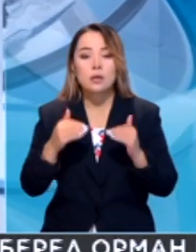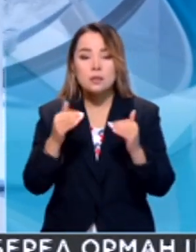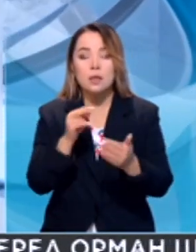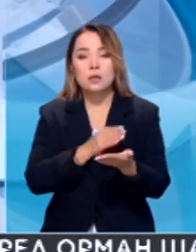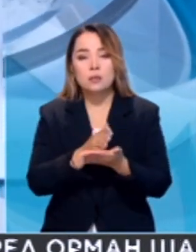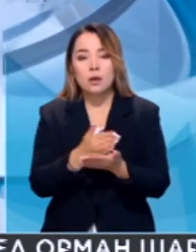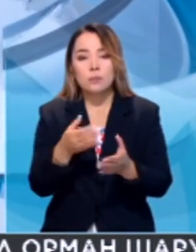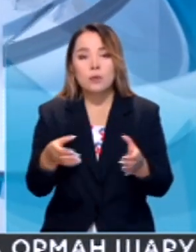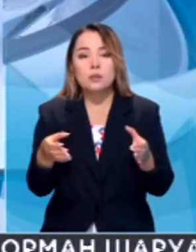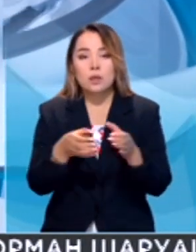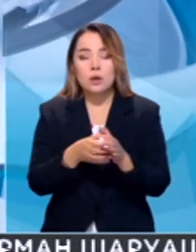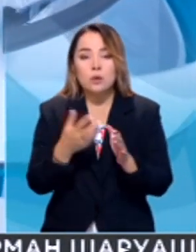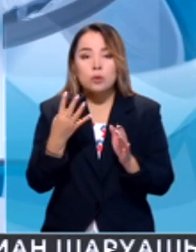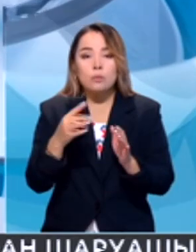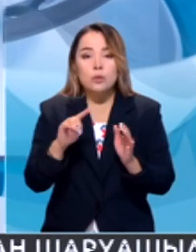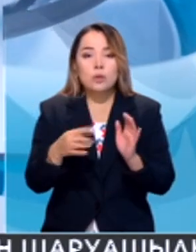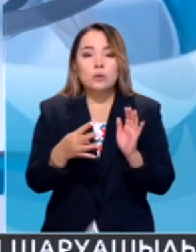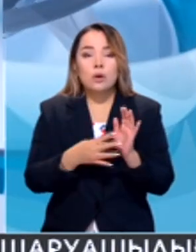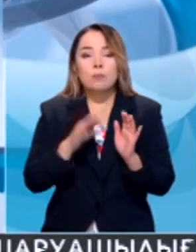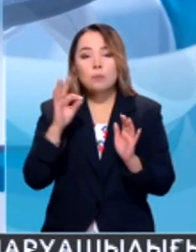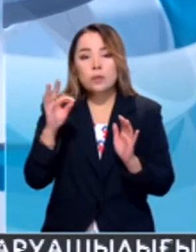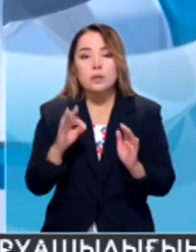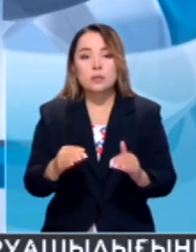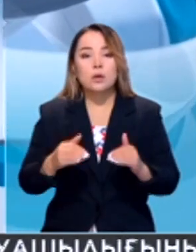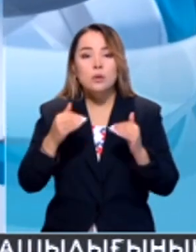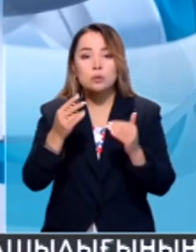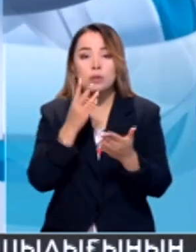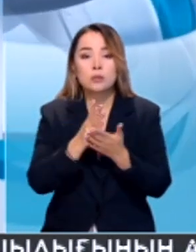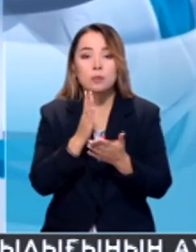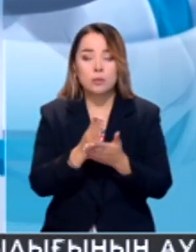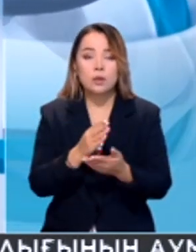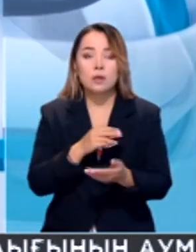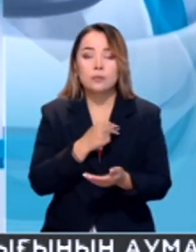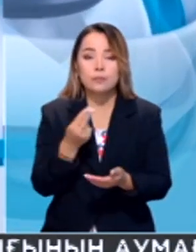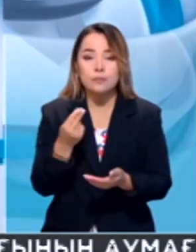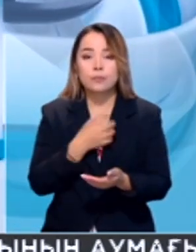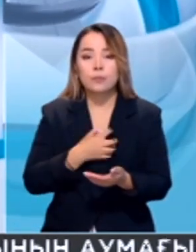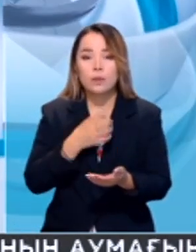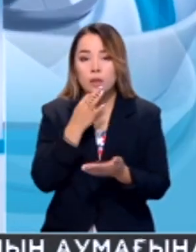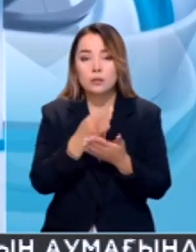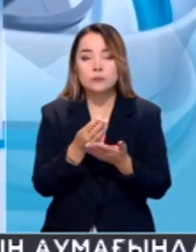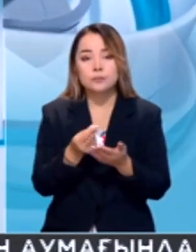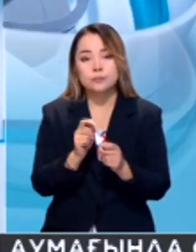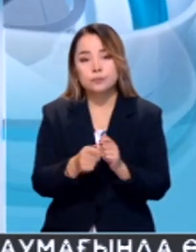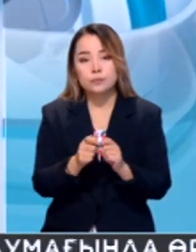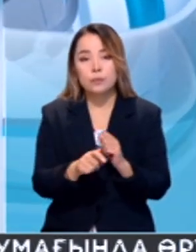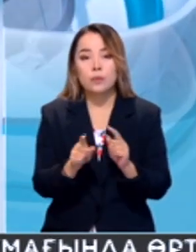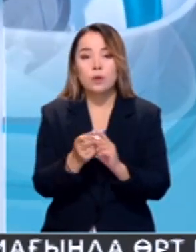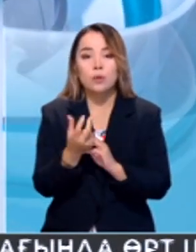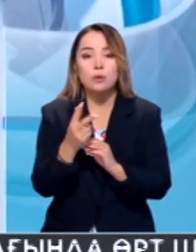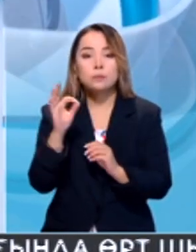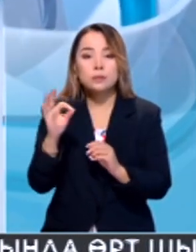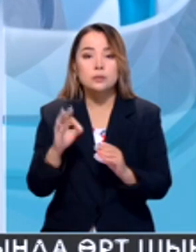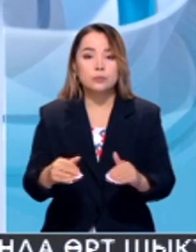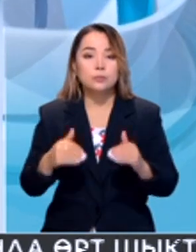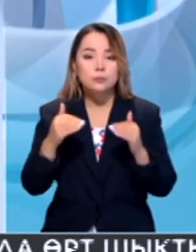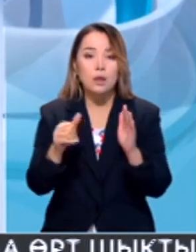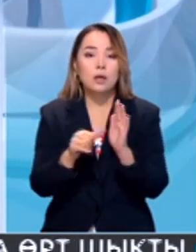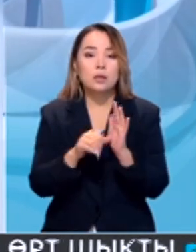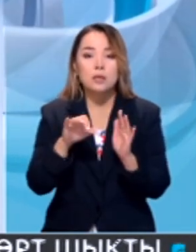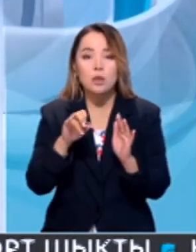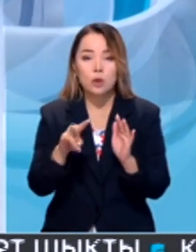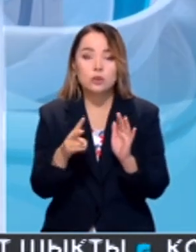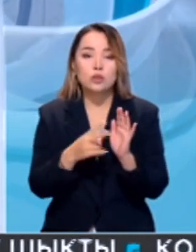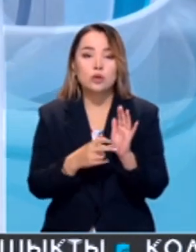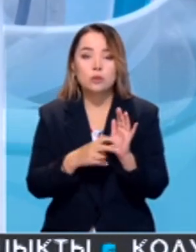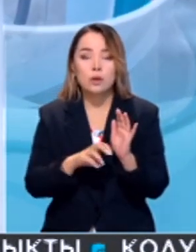көрсету саласы 4,19% өсім көрсетті. Негізгі капиталға салынған инвестиция 13%-ке көбейіп, 6